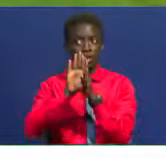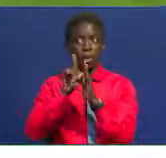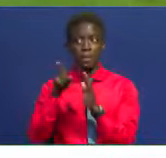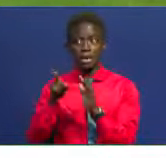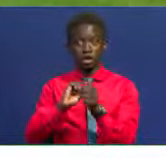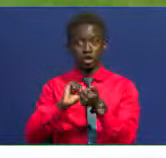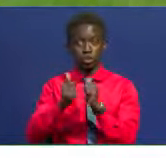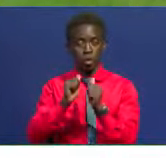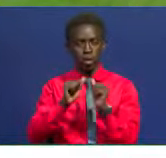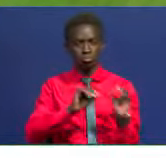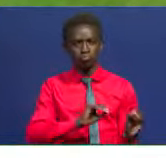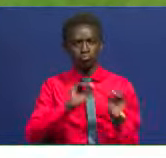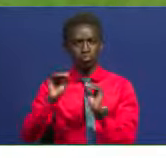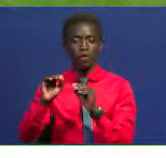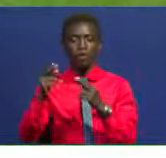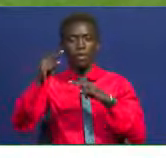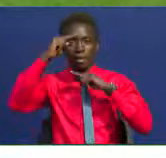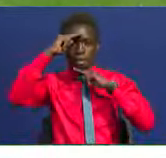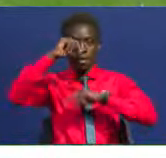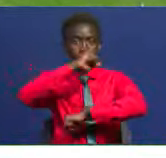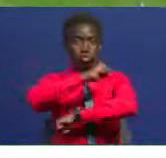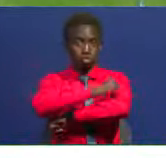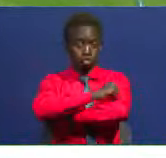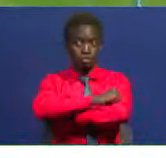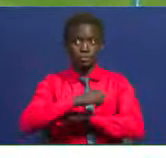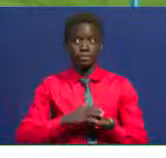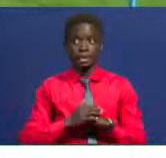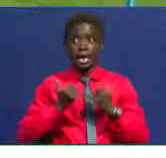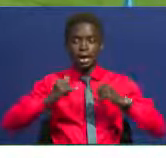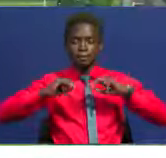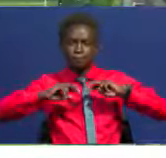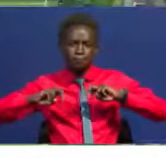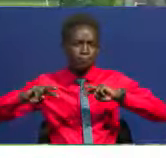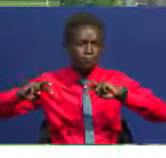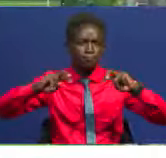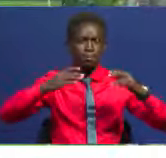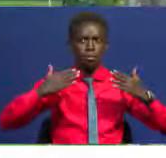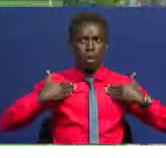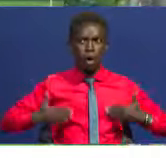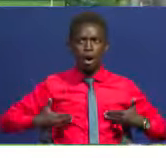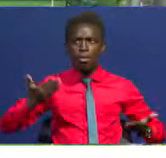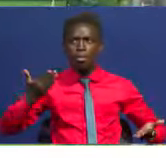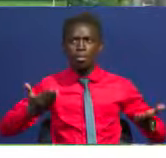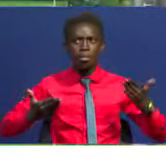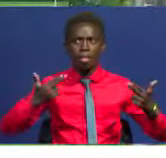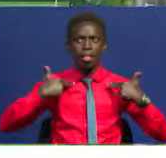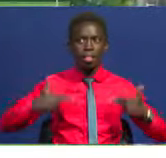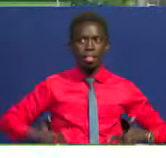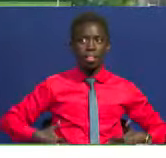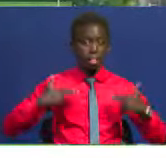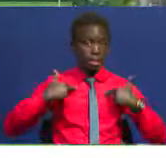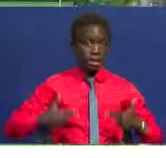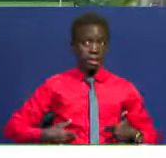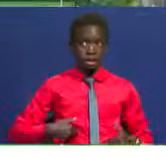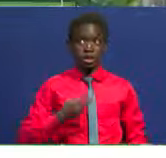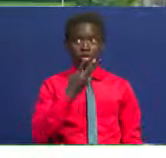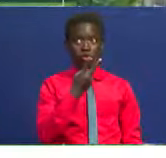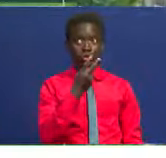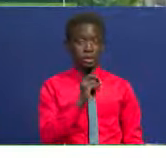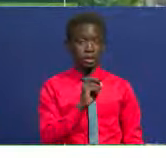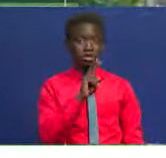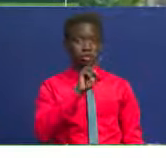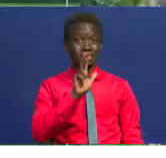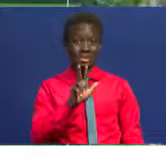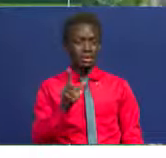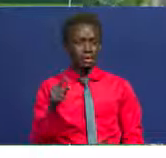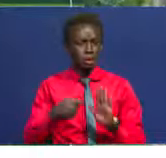kwenye chuo kikuu. Matokeo ya ukaguzi wa afya ya wanafunzi wa mwaka wa 2023